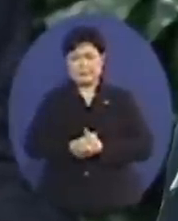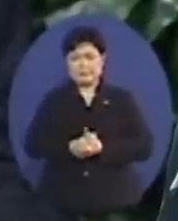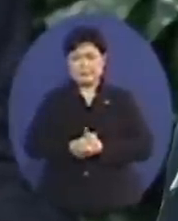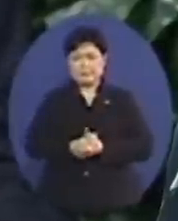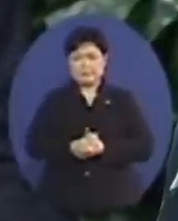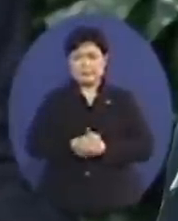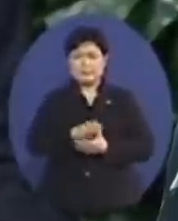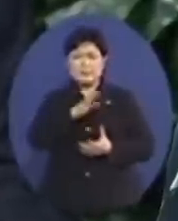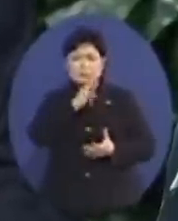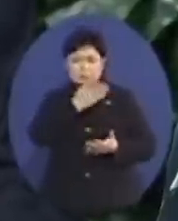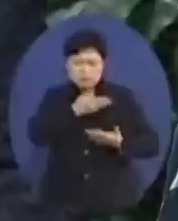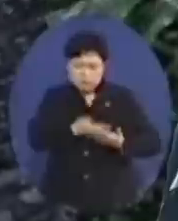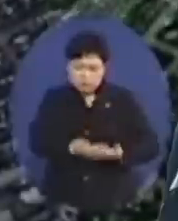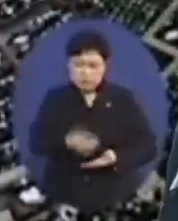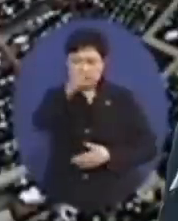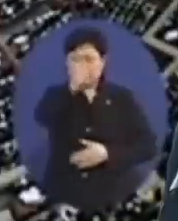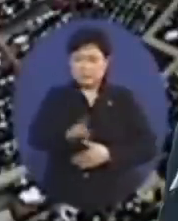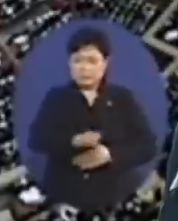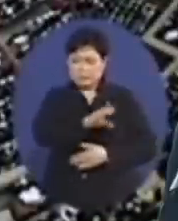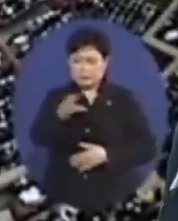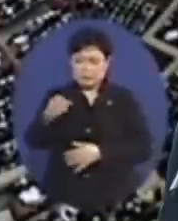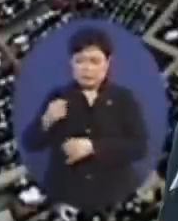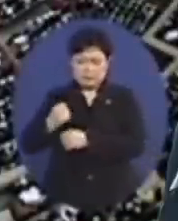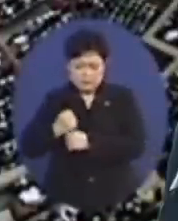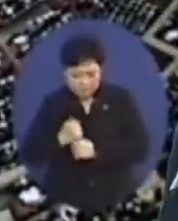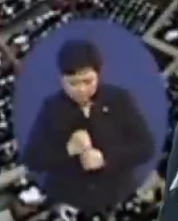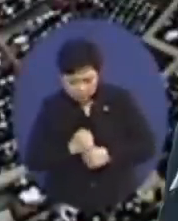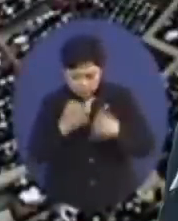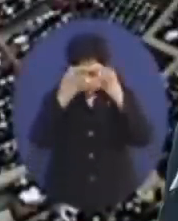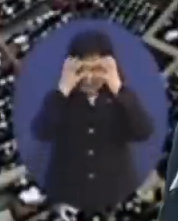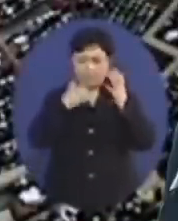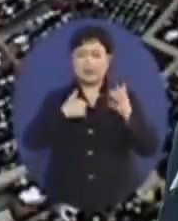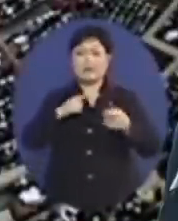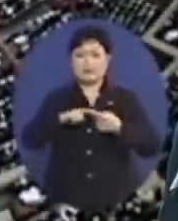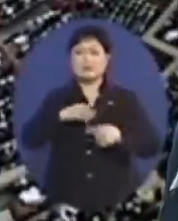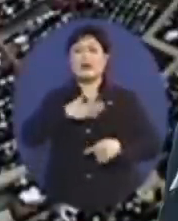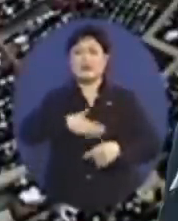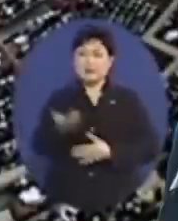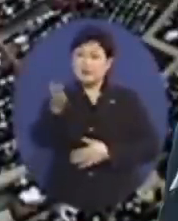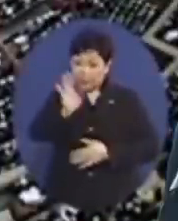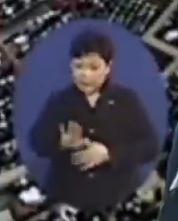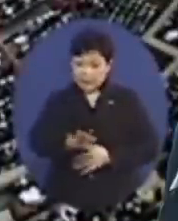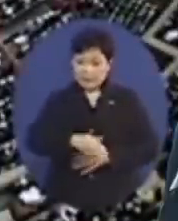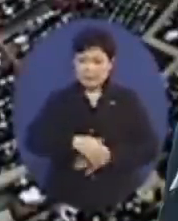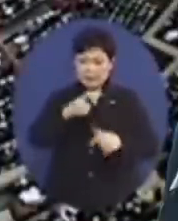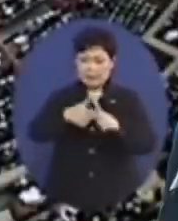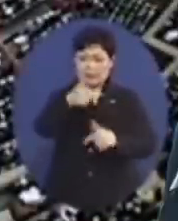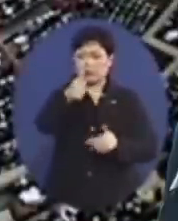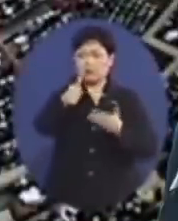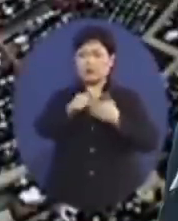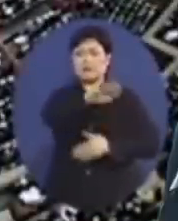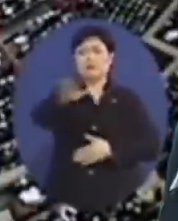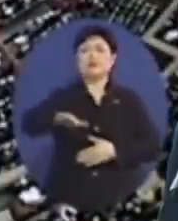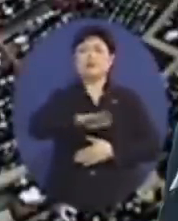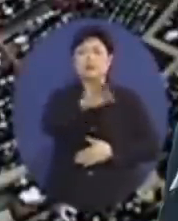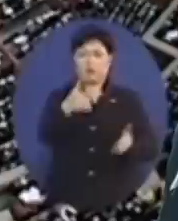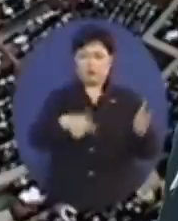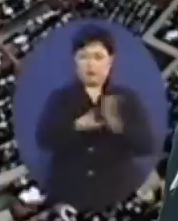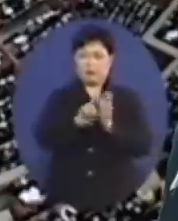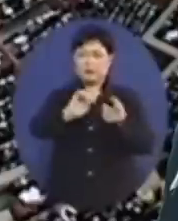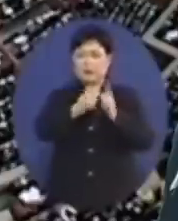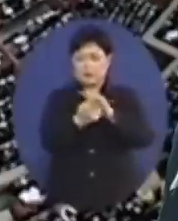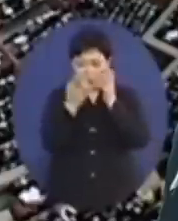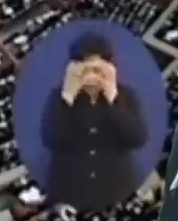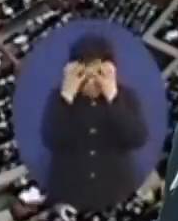중요한 십자가를 걸머지고 고난을 당했다는 것을 우리가 알아야 되는 것입니다. 예수님께서 우리를 위해 대신